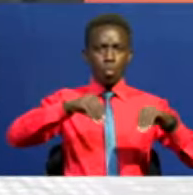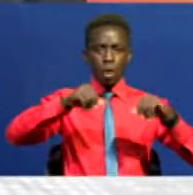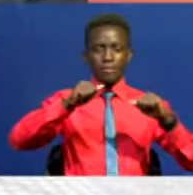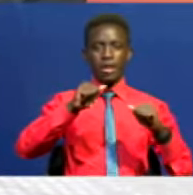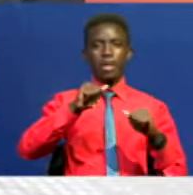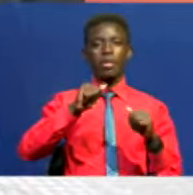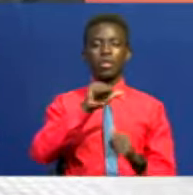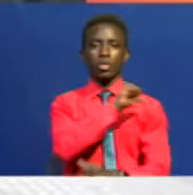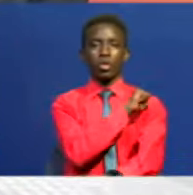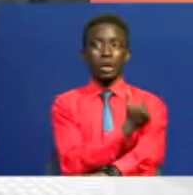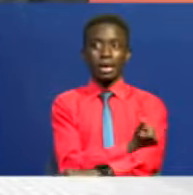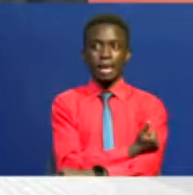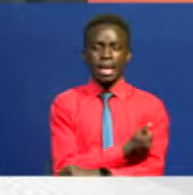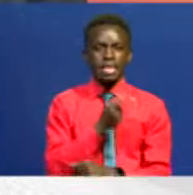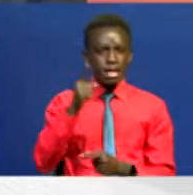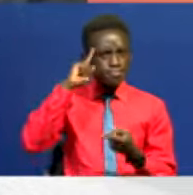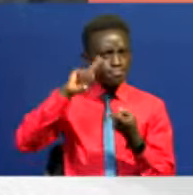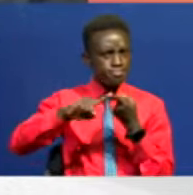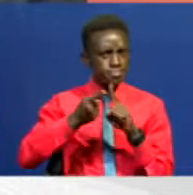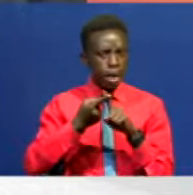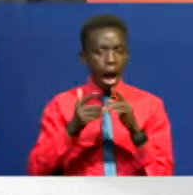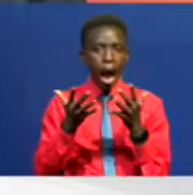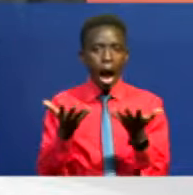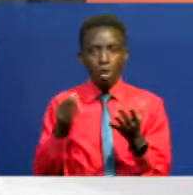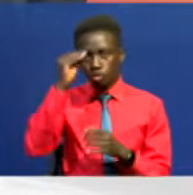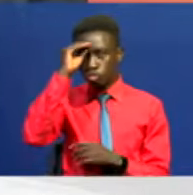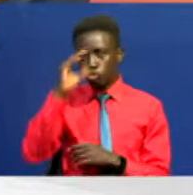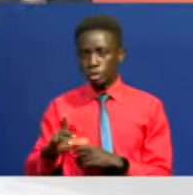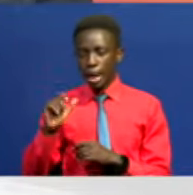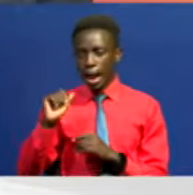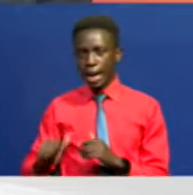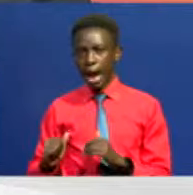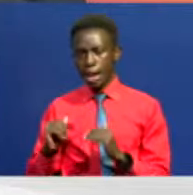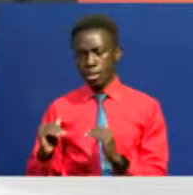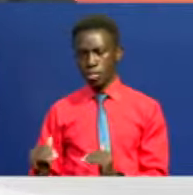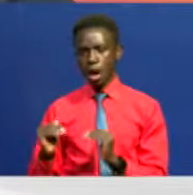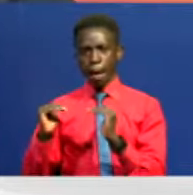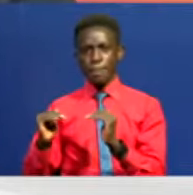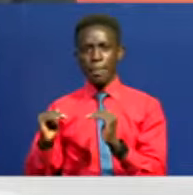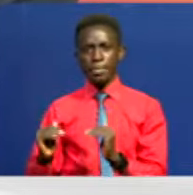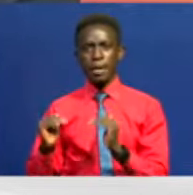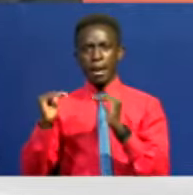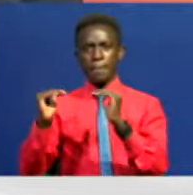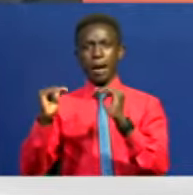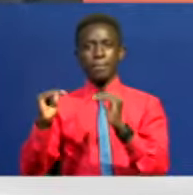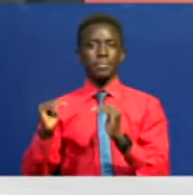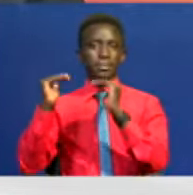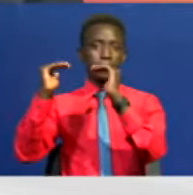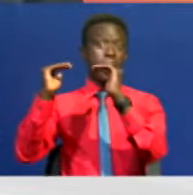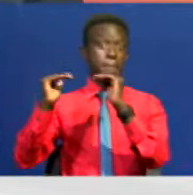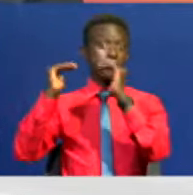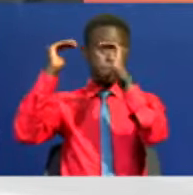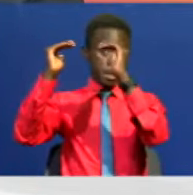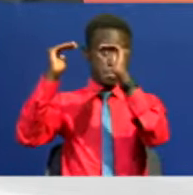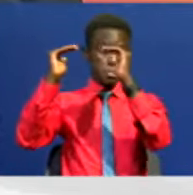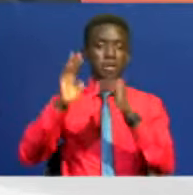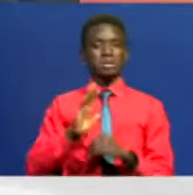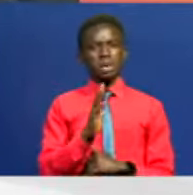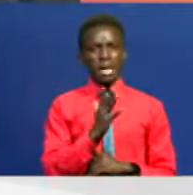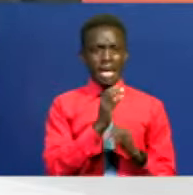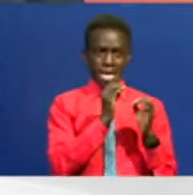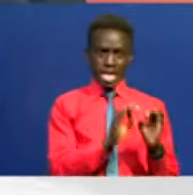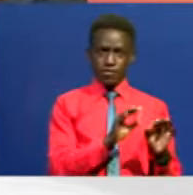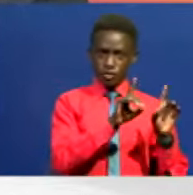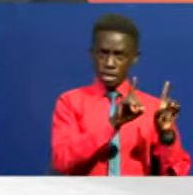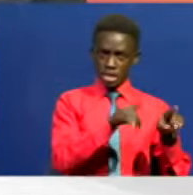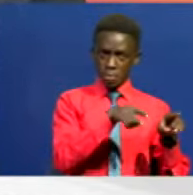wanafunzi wanaweza panda kutoka kiwango cha chini hadi cha juu. Kama yule ambaye amefanya diploma